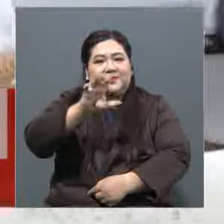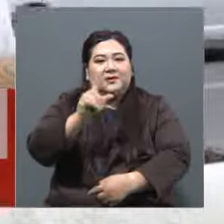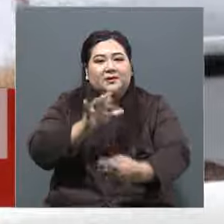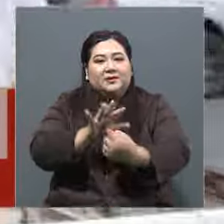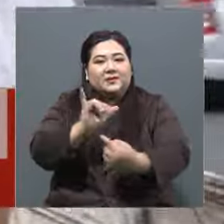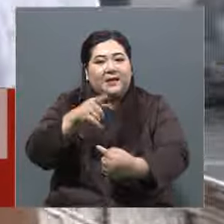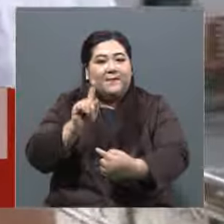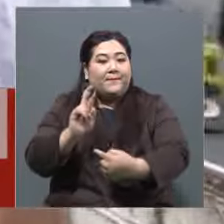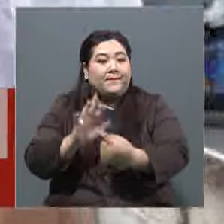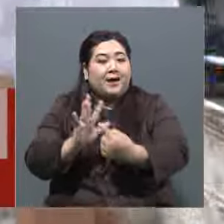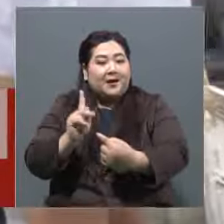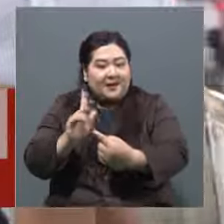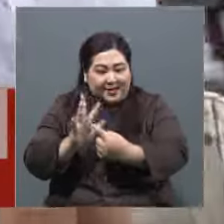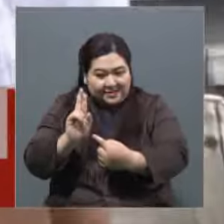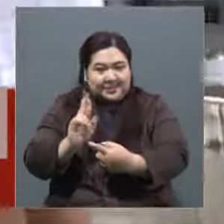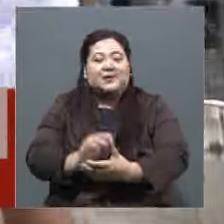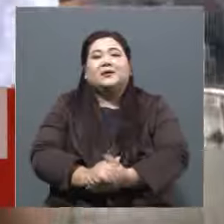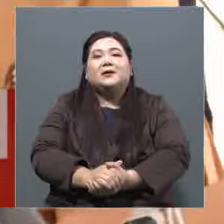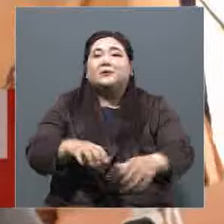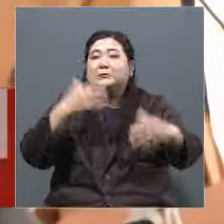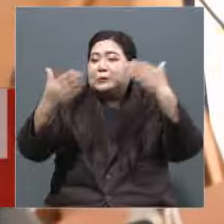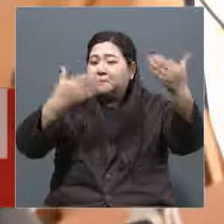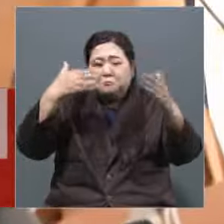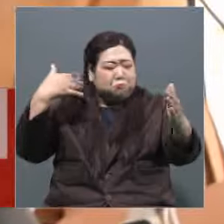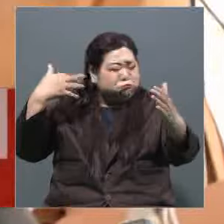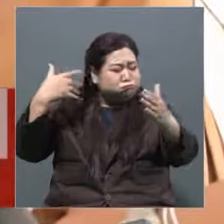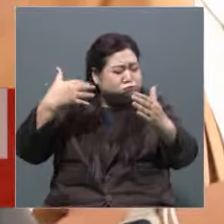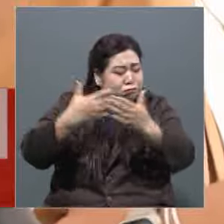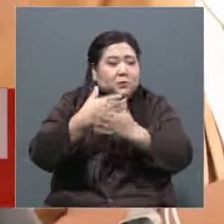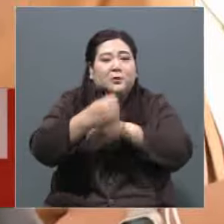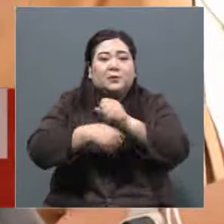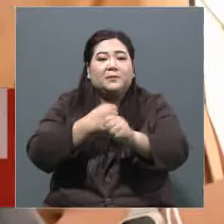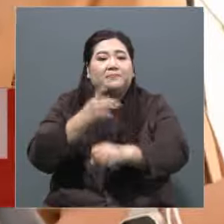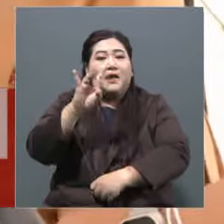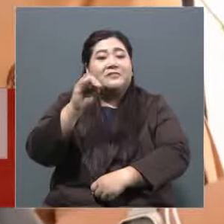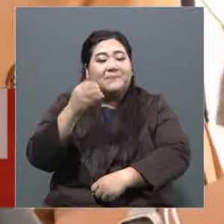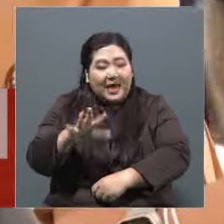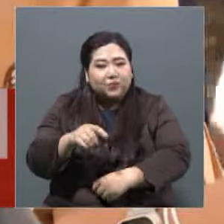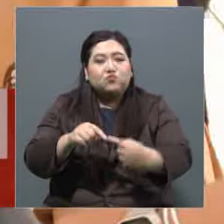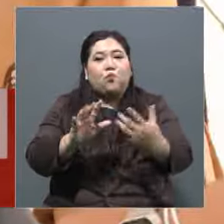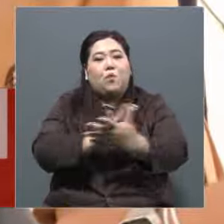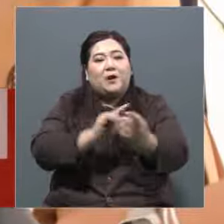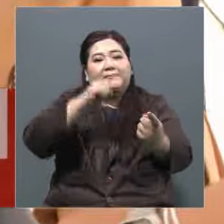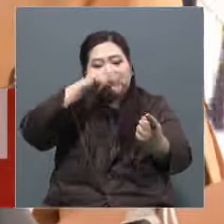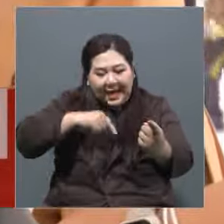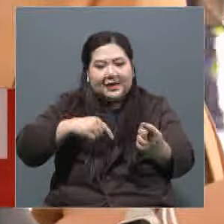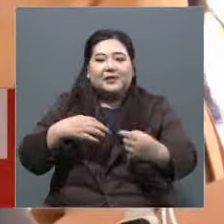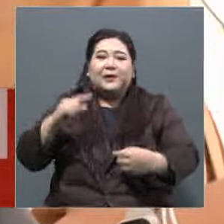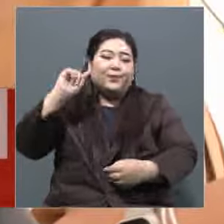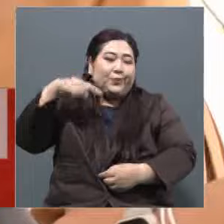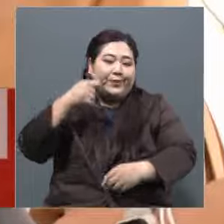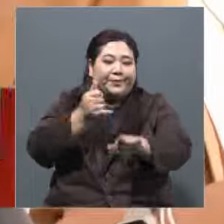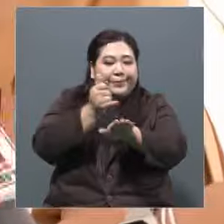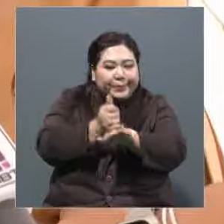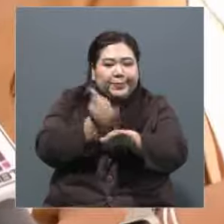งานบอกว่างานนี้เนี่ยจัดมายาวนานมาก 80ปีแล้วเป็นการสืบสารศิลปะวัฒนธรรมประเพณีไทยการแห่นางงามไปรอบ